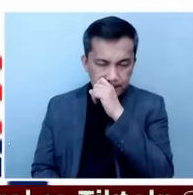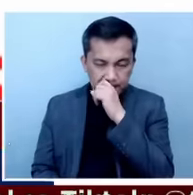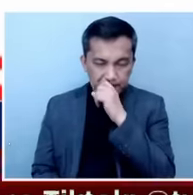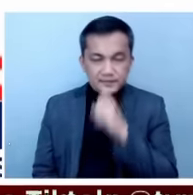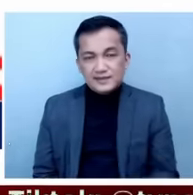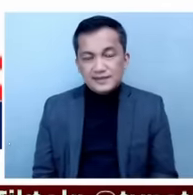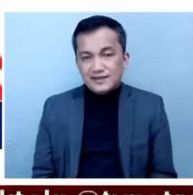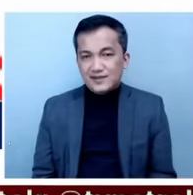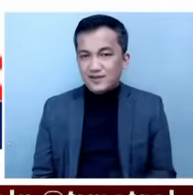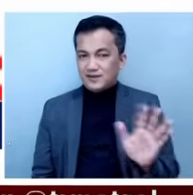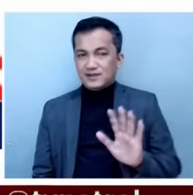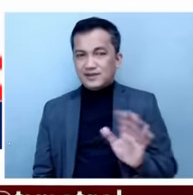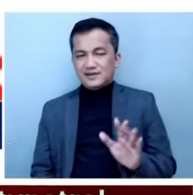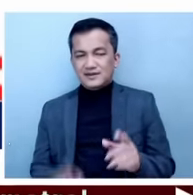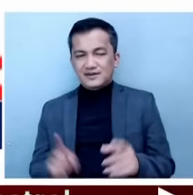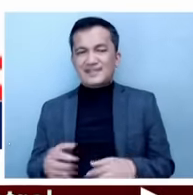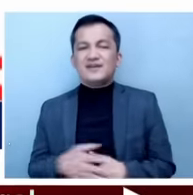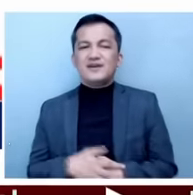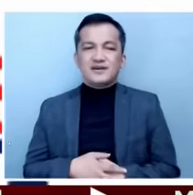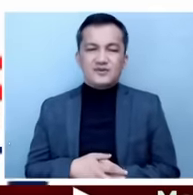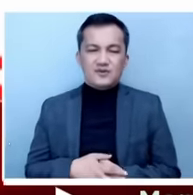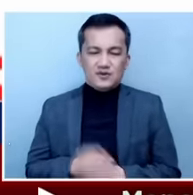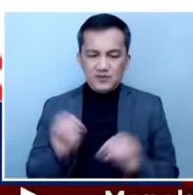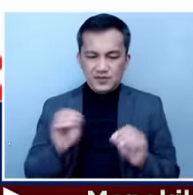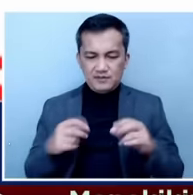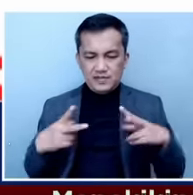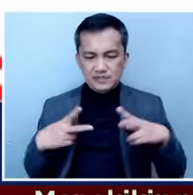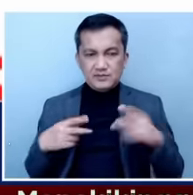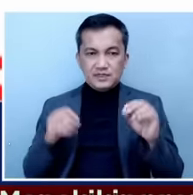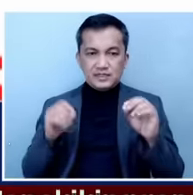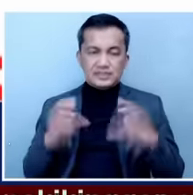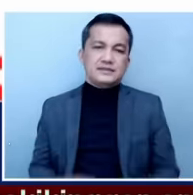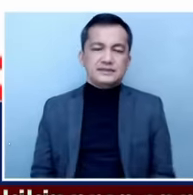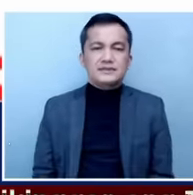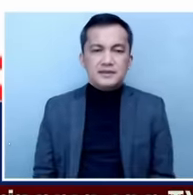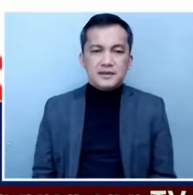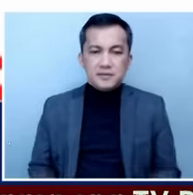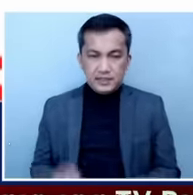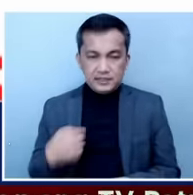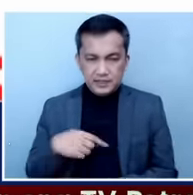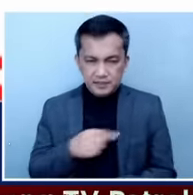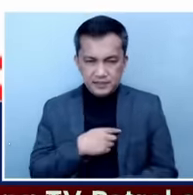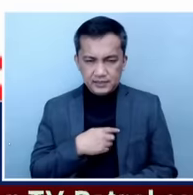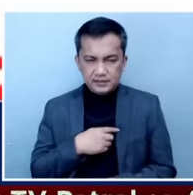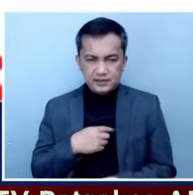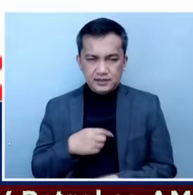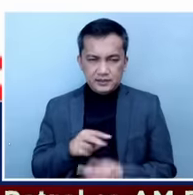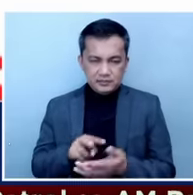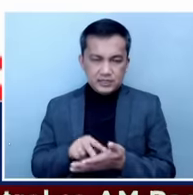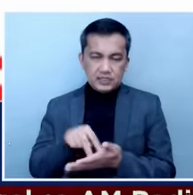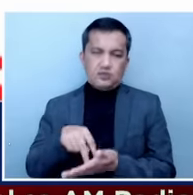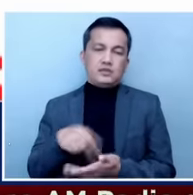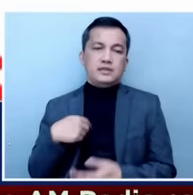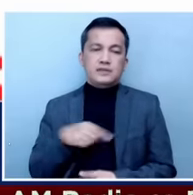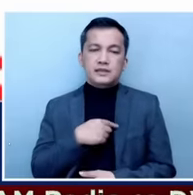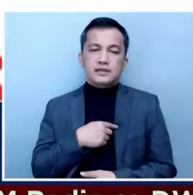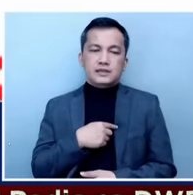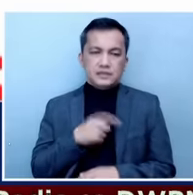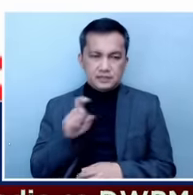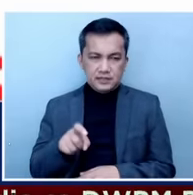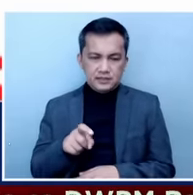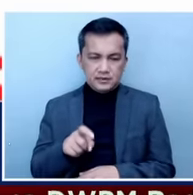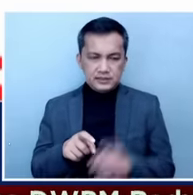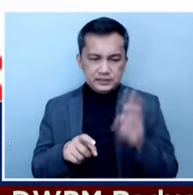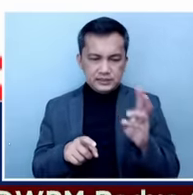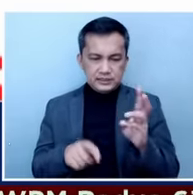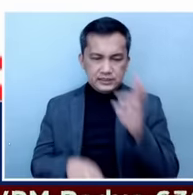talagang walang bakasyon ang mga teachers. Pero kami, pinanindigan talaga namin na dapat yung 60 days